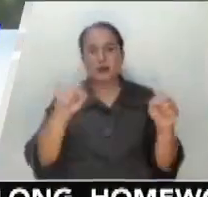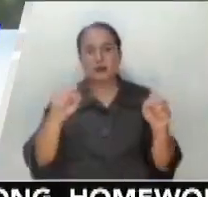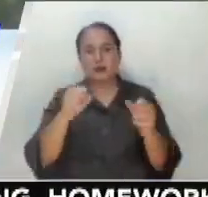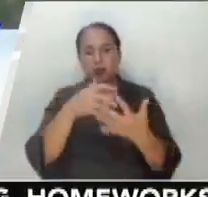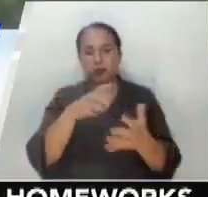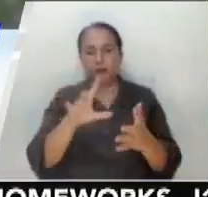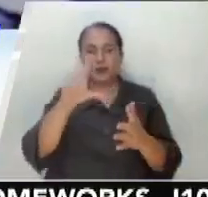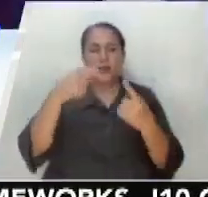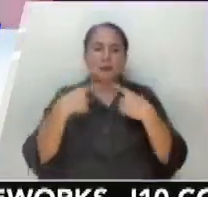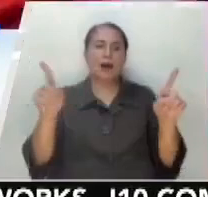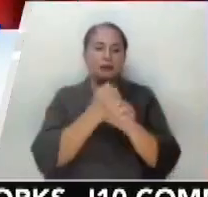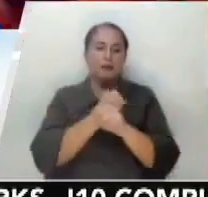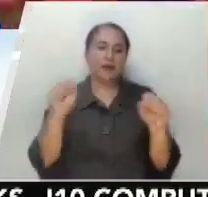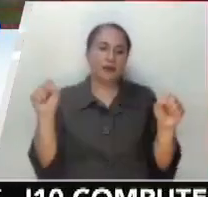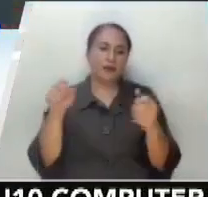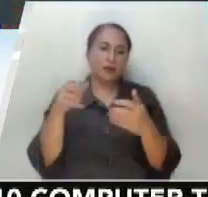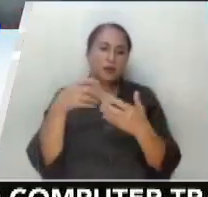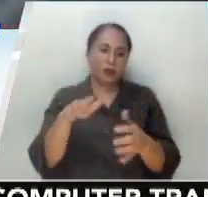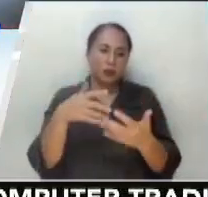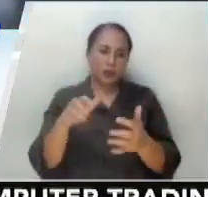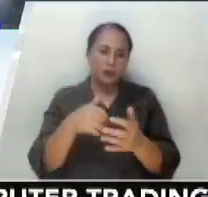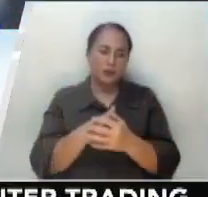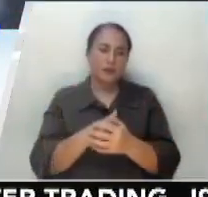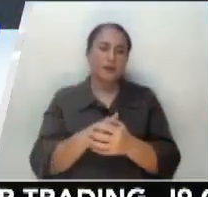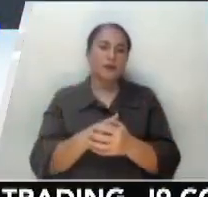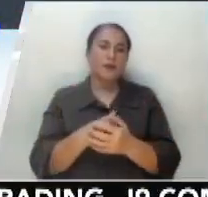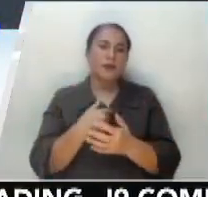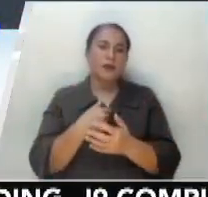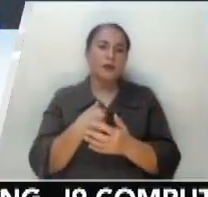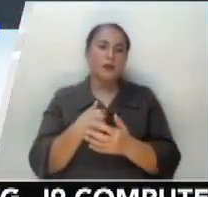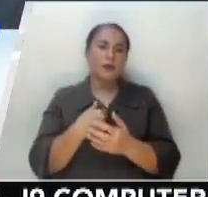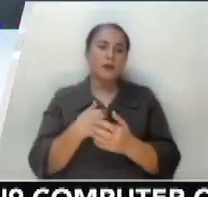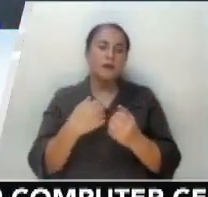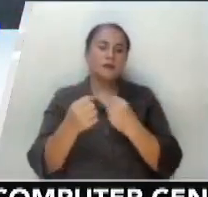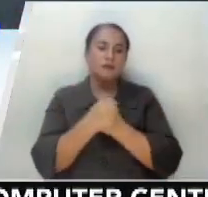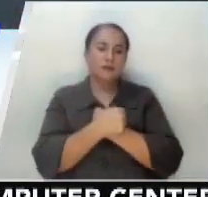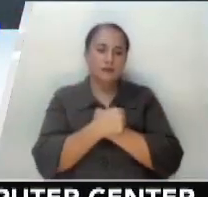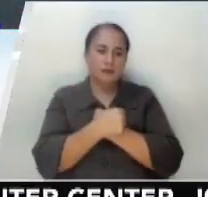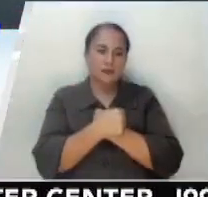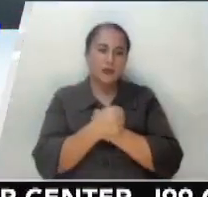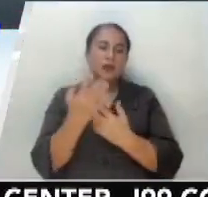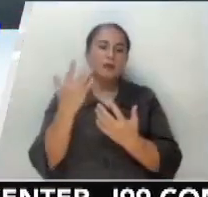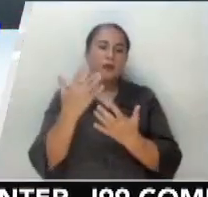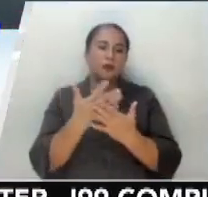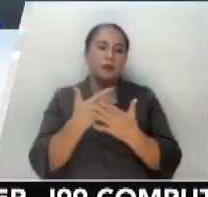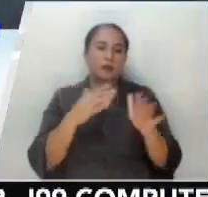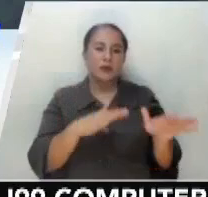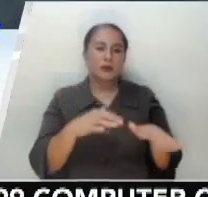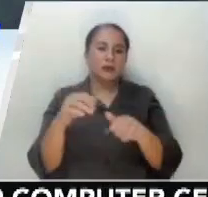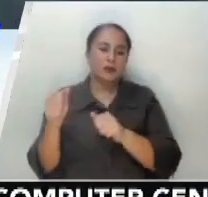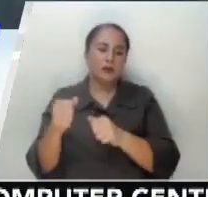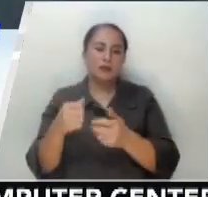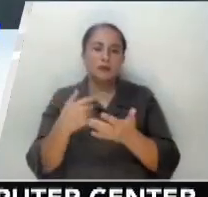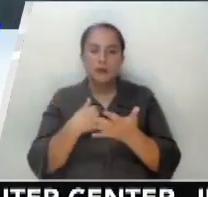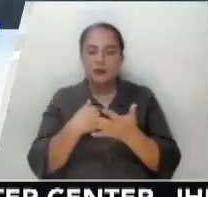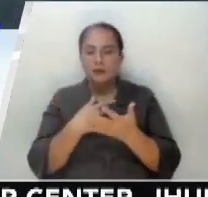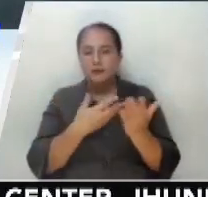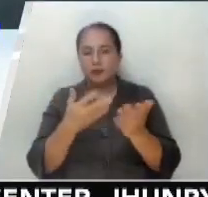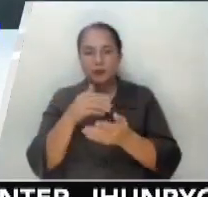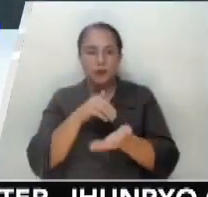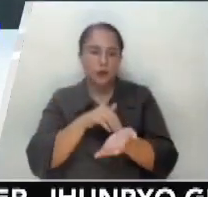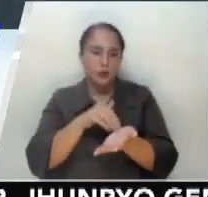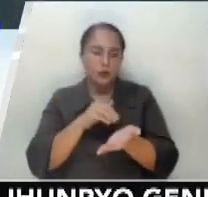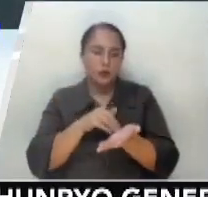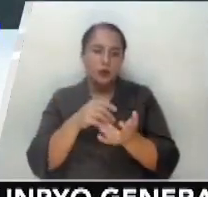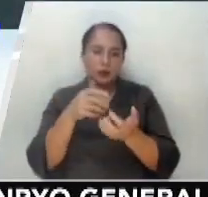ang aso sa dalawang may-ari na yumakap pa sa Coast Guard bago umalis para ipagamot ang alaga. Maayos na